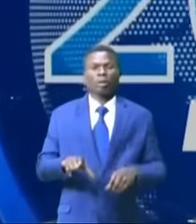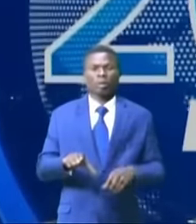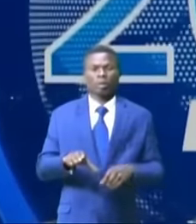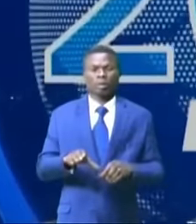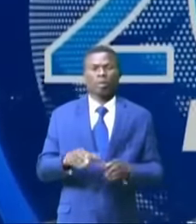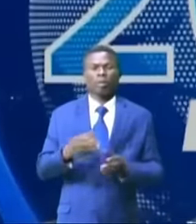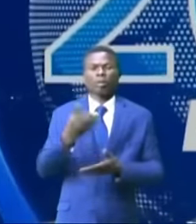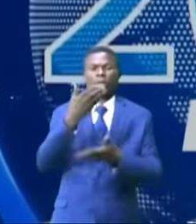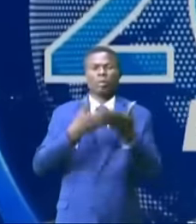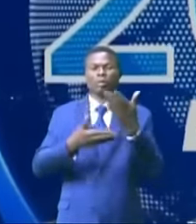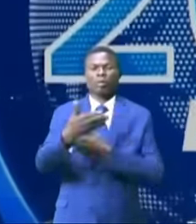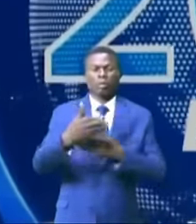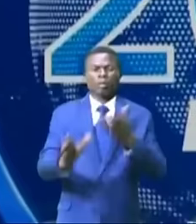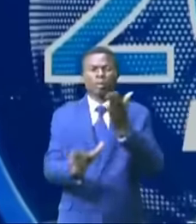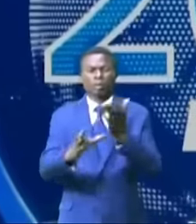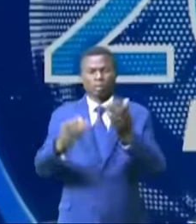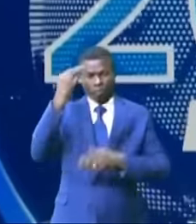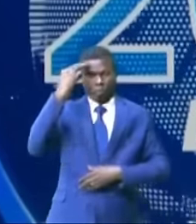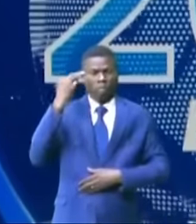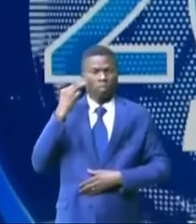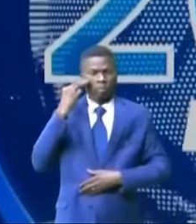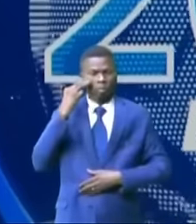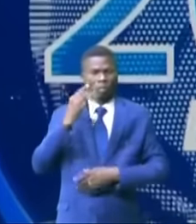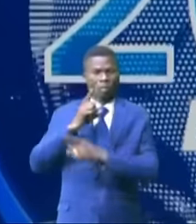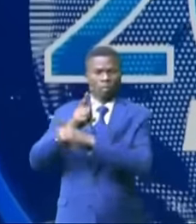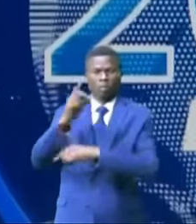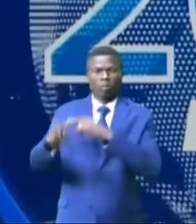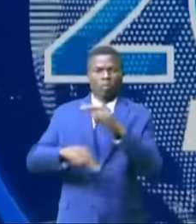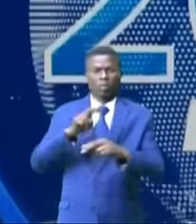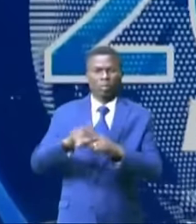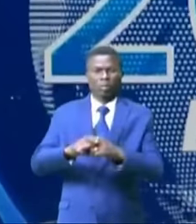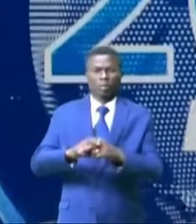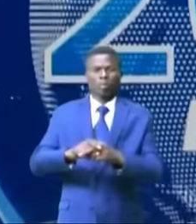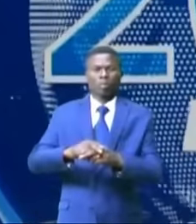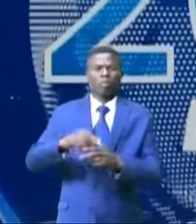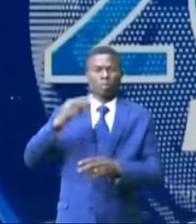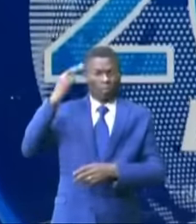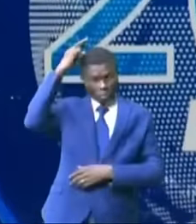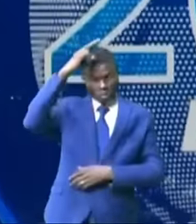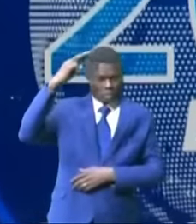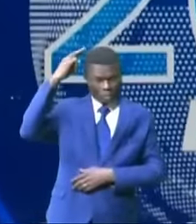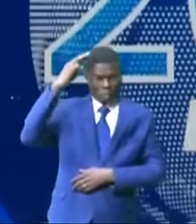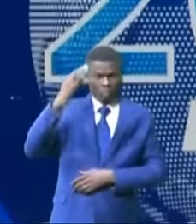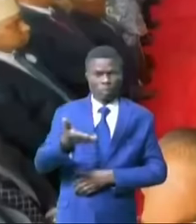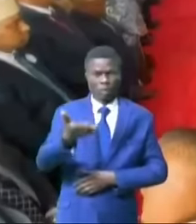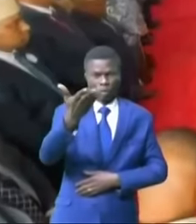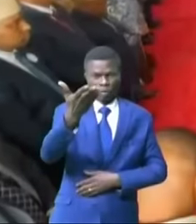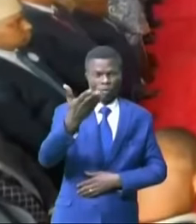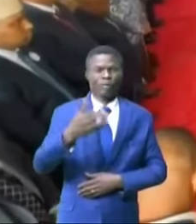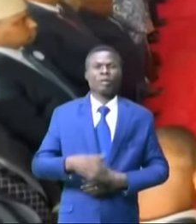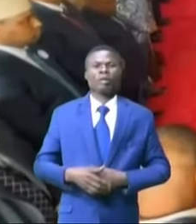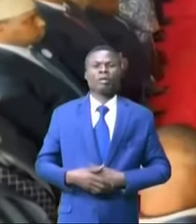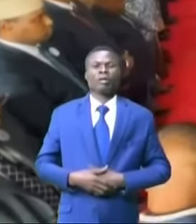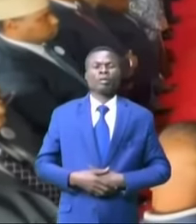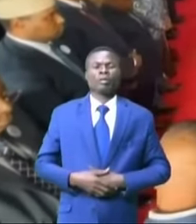été représentée par le vice-premier ministre, ministre de la Défense nationale, Jean-Pierre Bemba Gombo. Regardez.